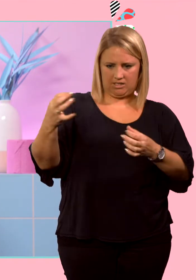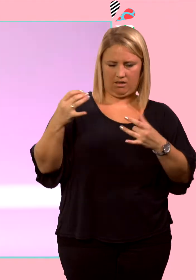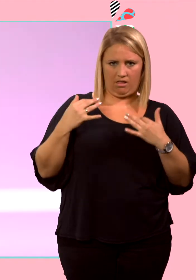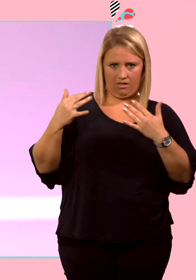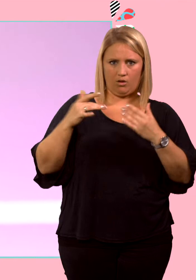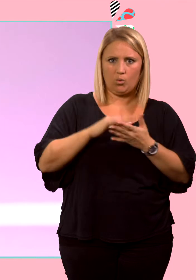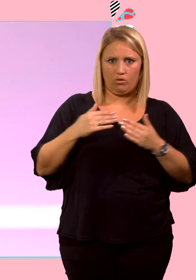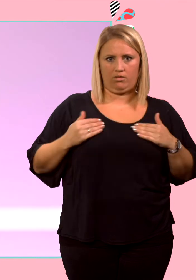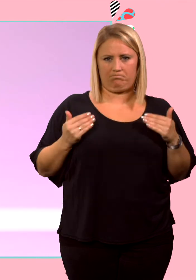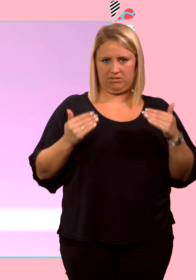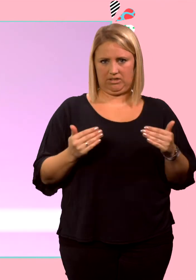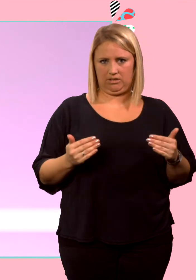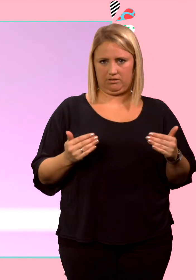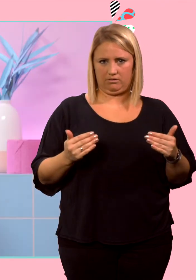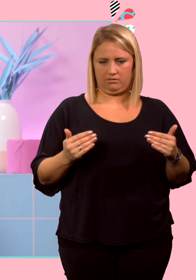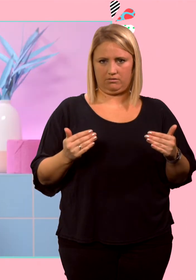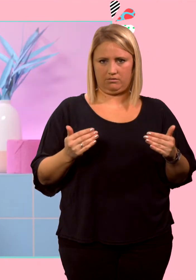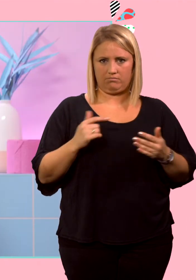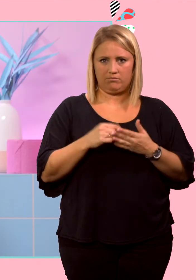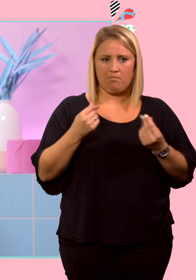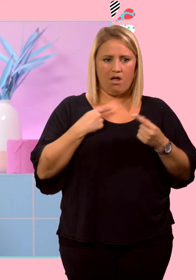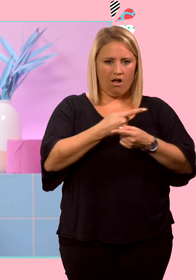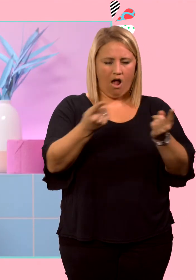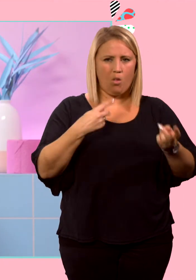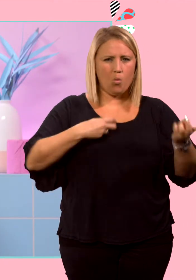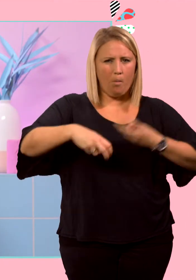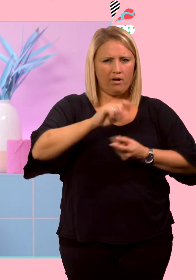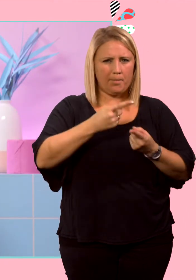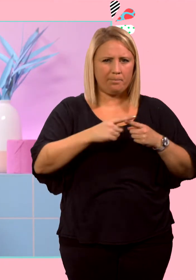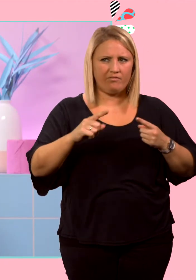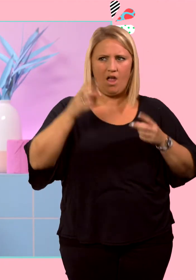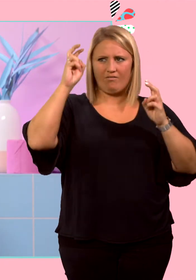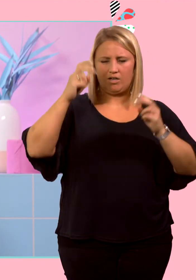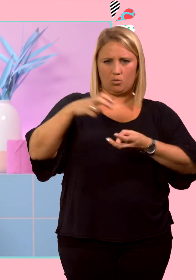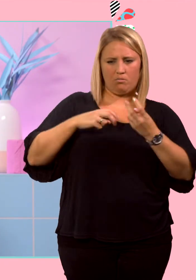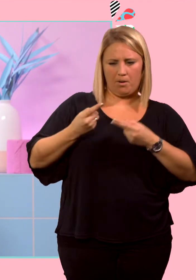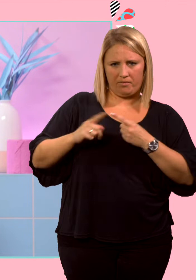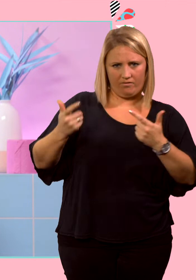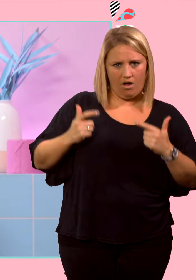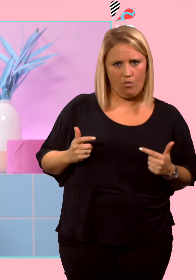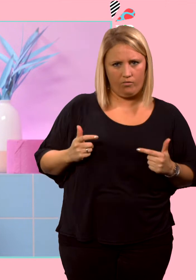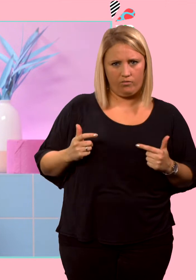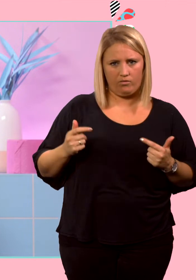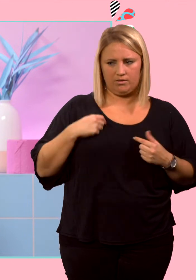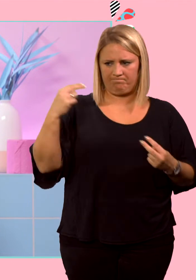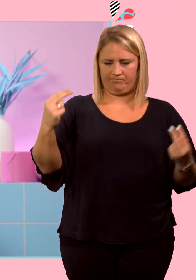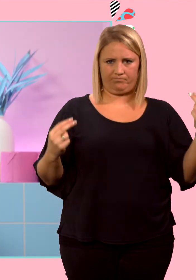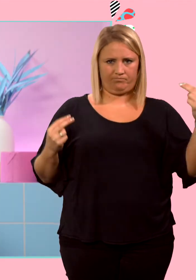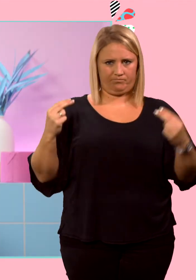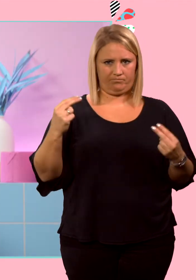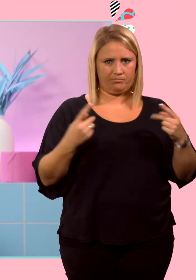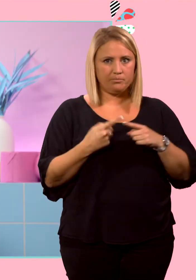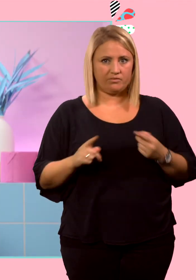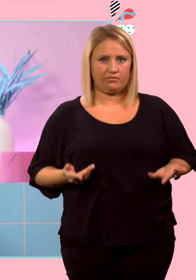meiner Oberweite, weil ich gemerkt habe, dass Kinder anders mit mir umgehen, dass Erwachsene anders mit mir umgehen, dass ich anders angeguckt werde. Ich habe